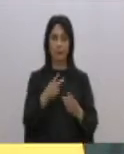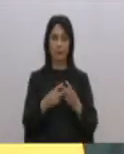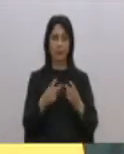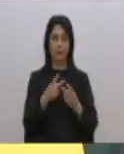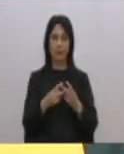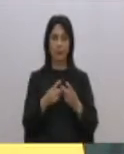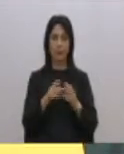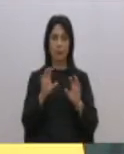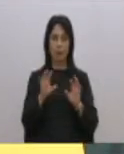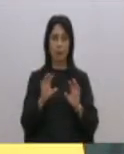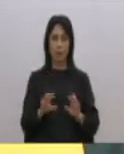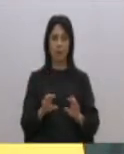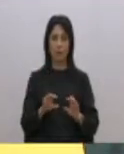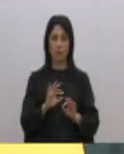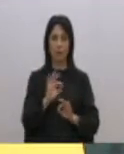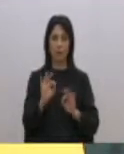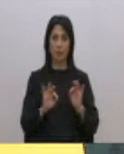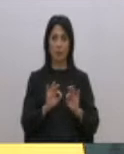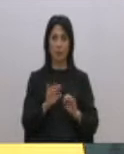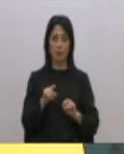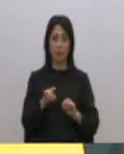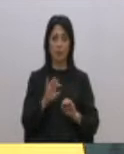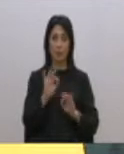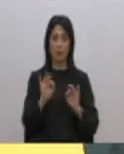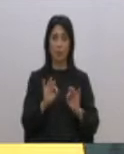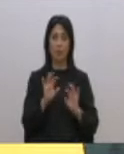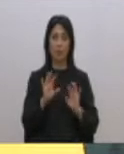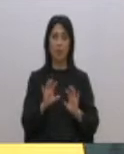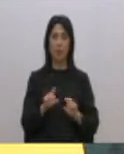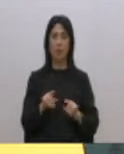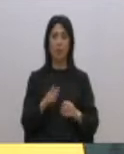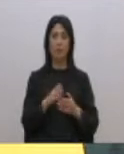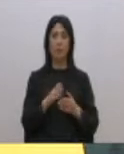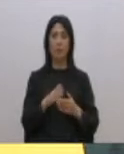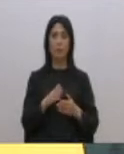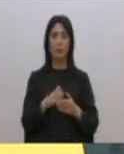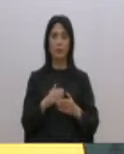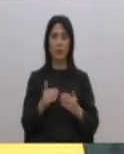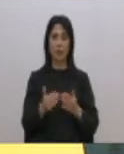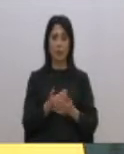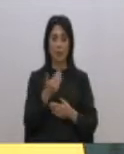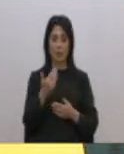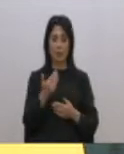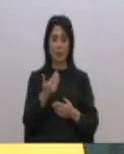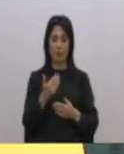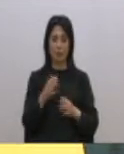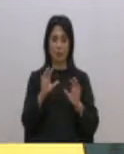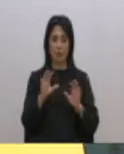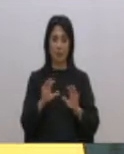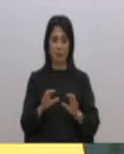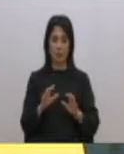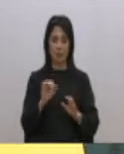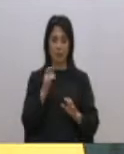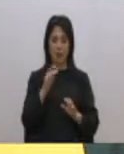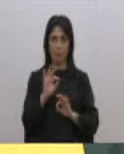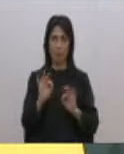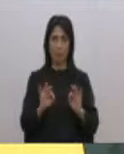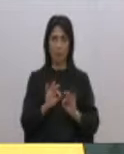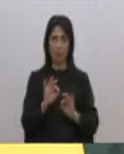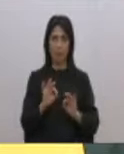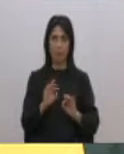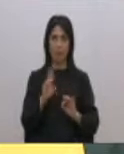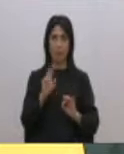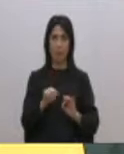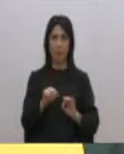პენიტენციური კოდექსის პროექტს, აღნიშნული კანონპროექტი გახლავთ ახალი საკანონმდებლო აქტის პროექტი